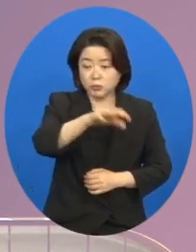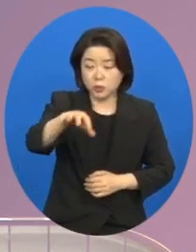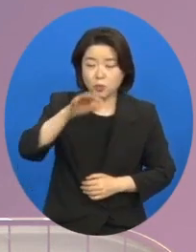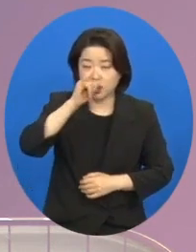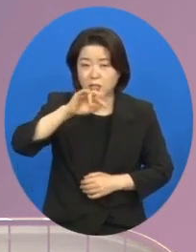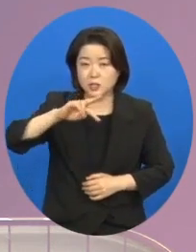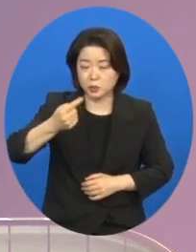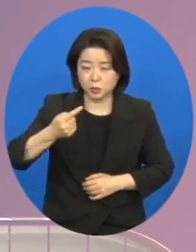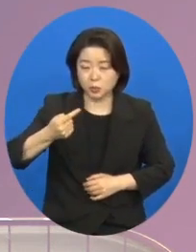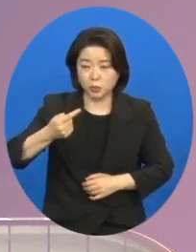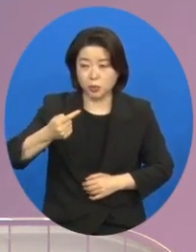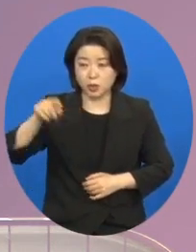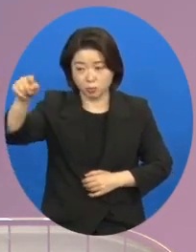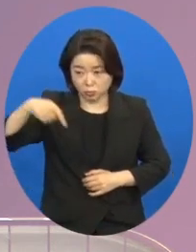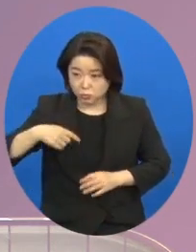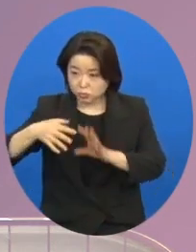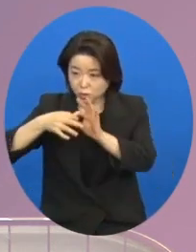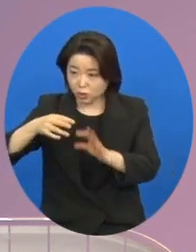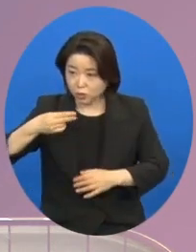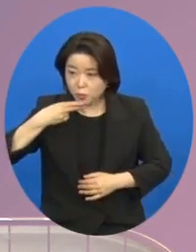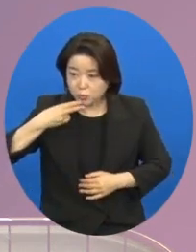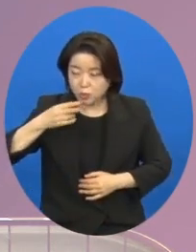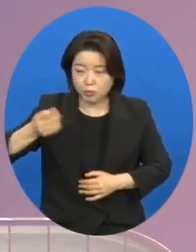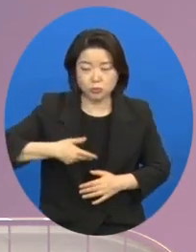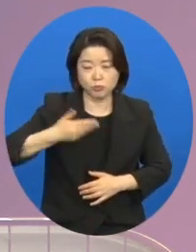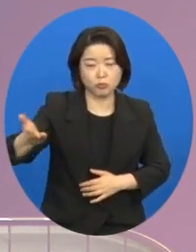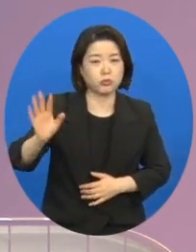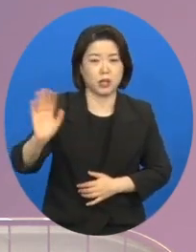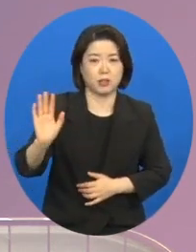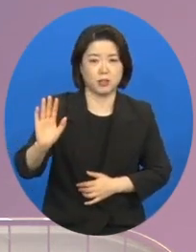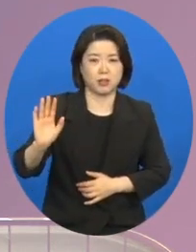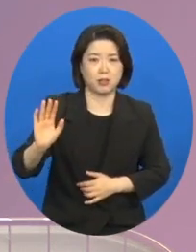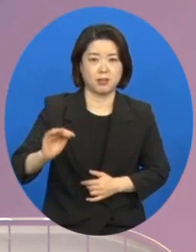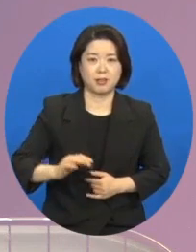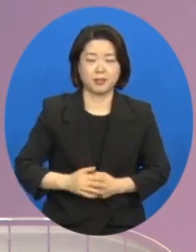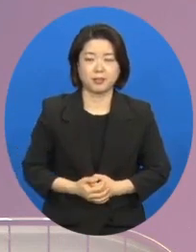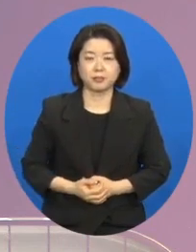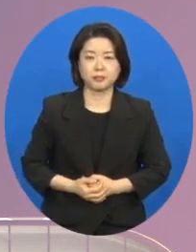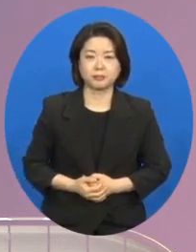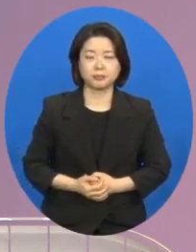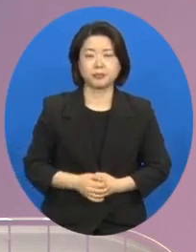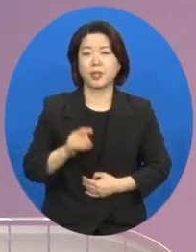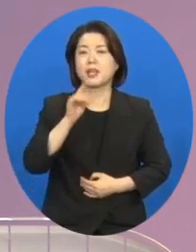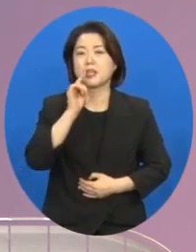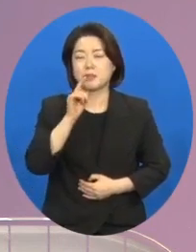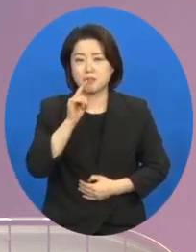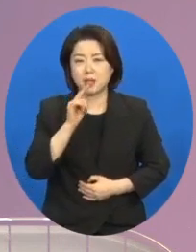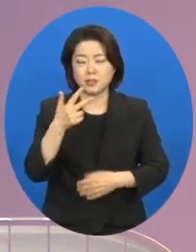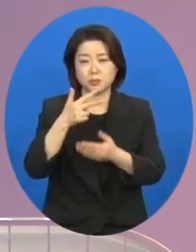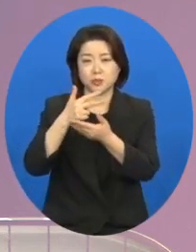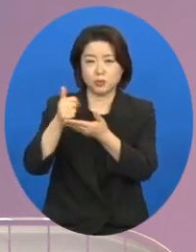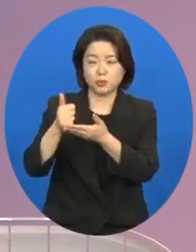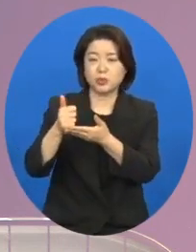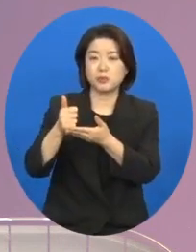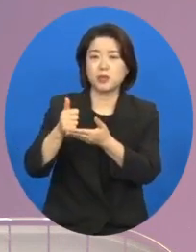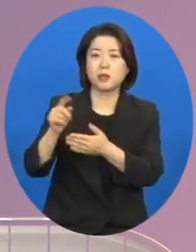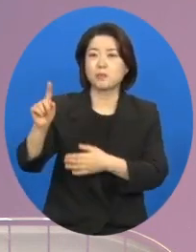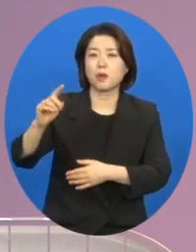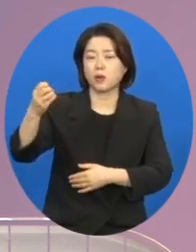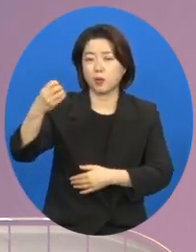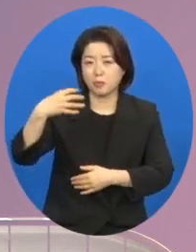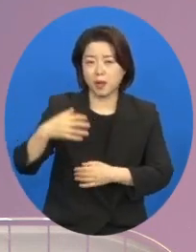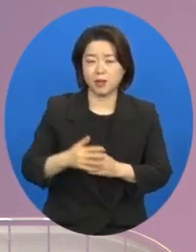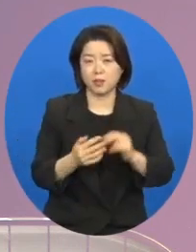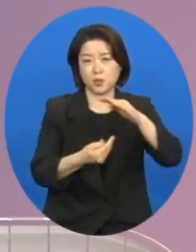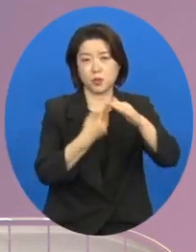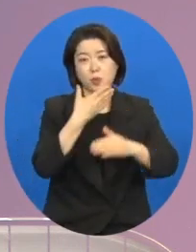사랑하지 않으면 관계가 없으면 내어주지 않는 것이죠. 이 말씀을 주님이 뭐라고 하시냐면 요한복음